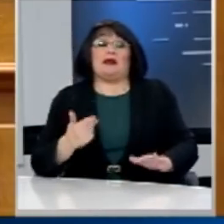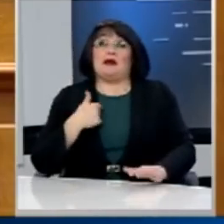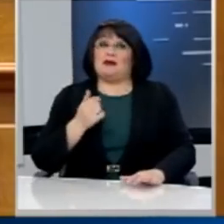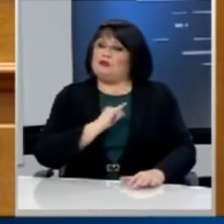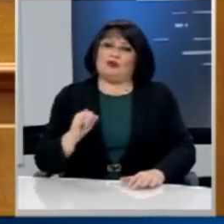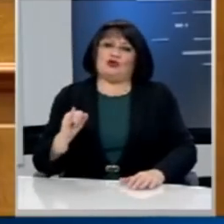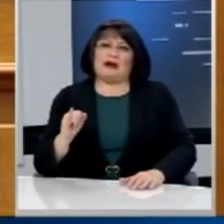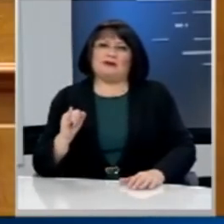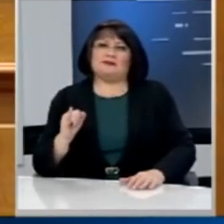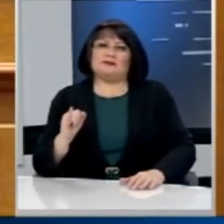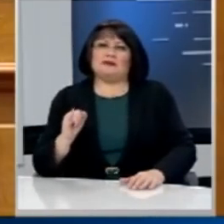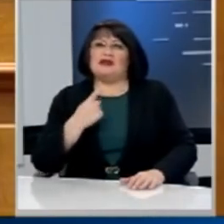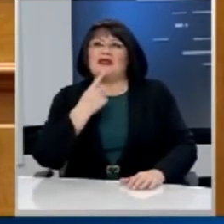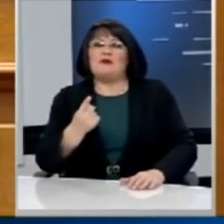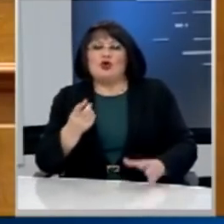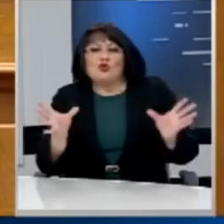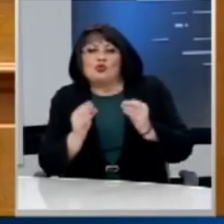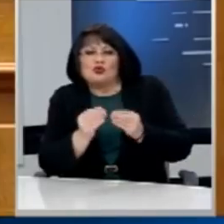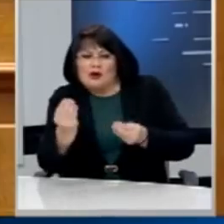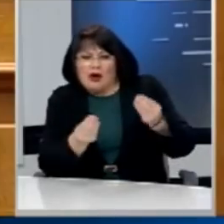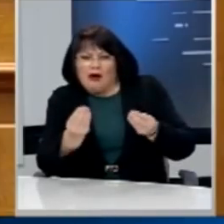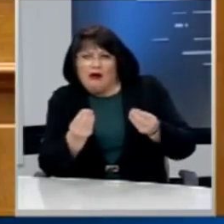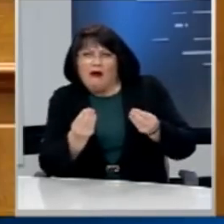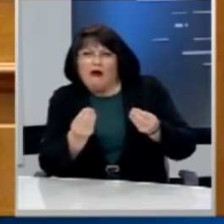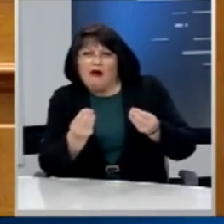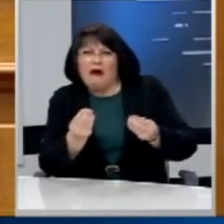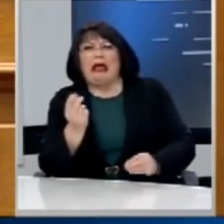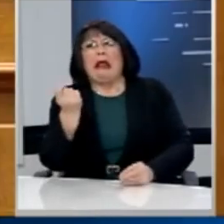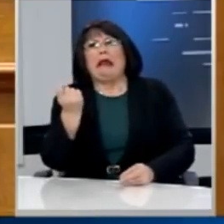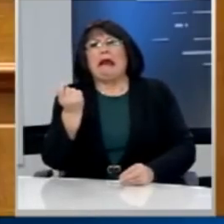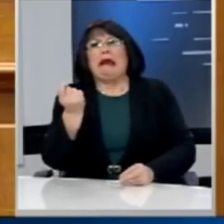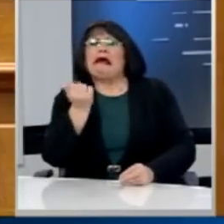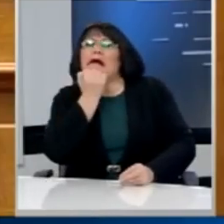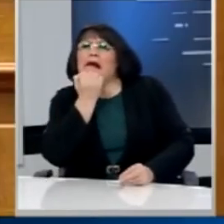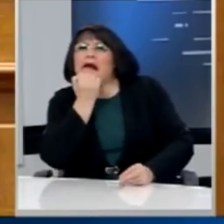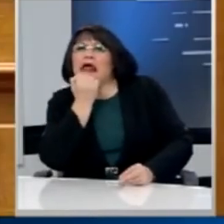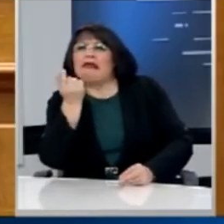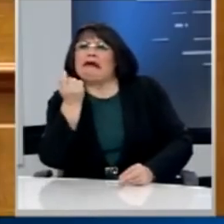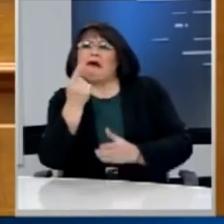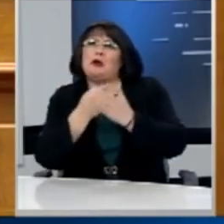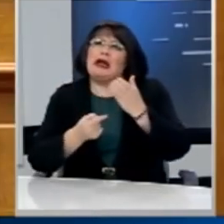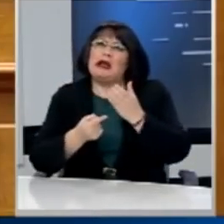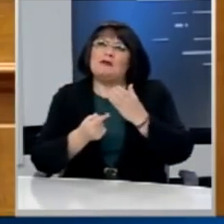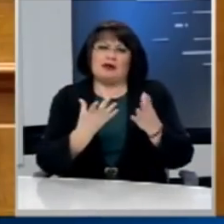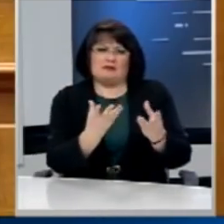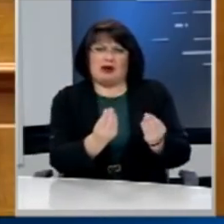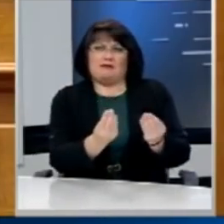όμως δεν θα συμψηφίσω τις λίγες μικρές αστοχίες μας με τα πολλά και